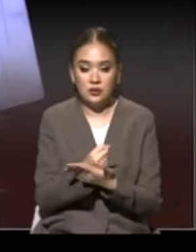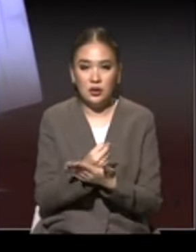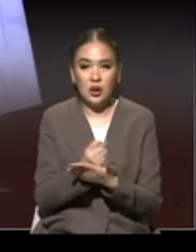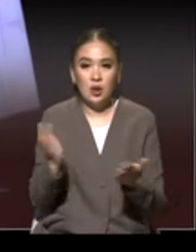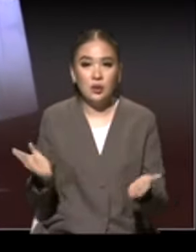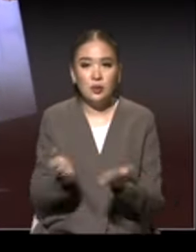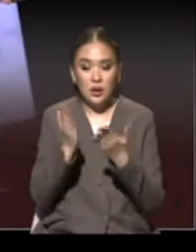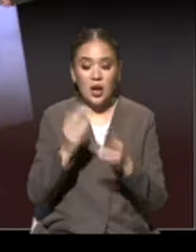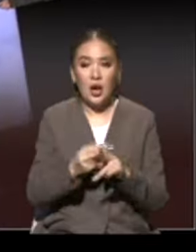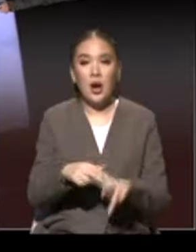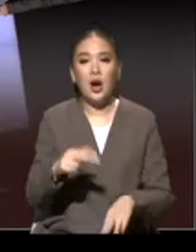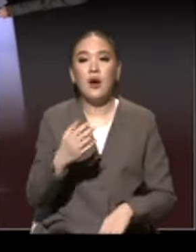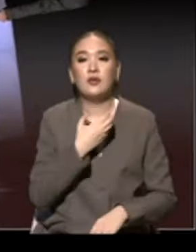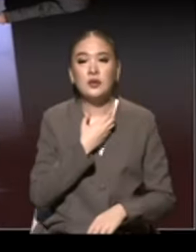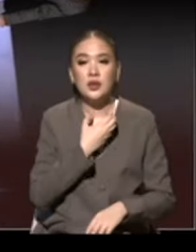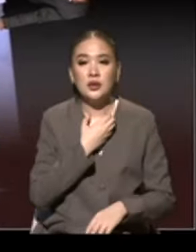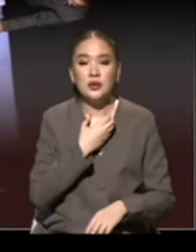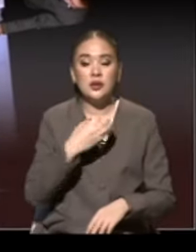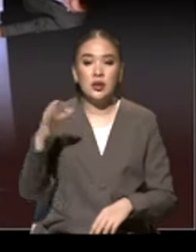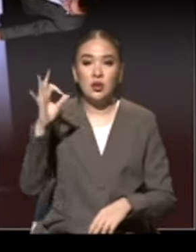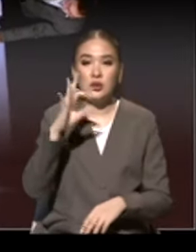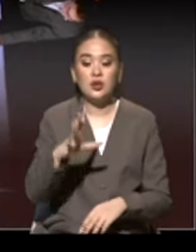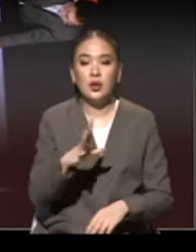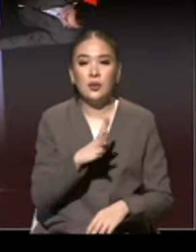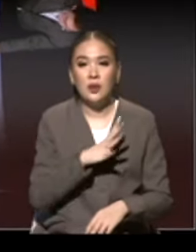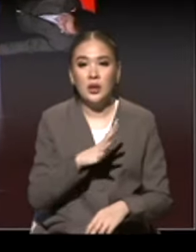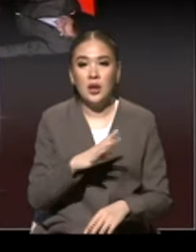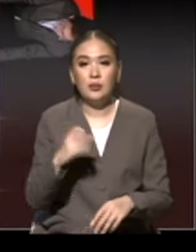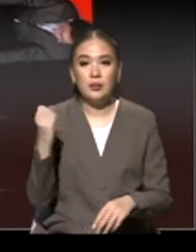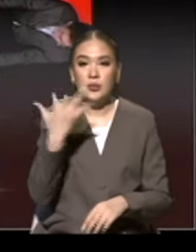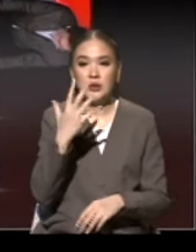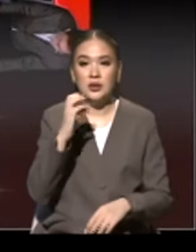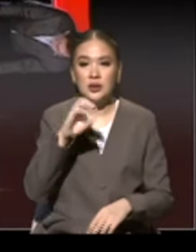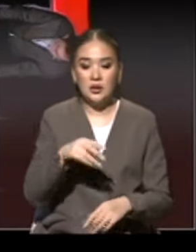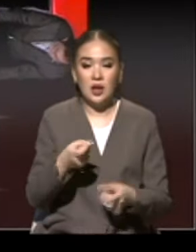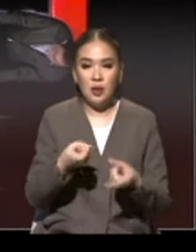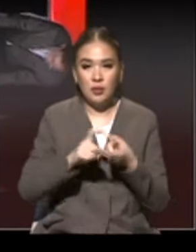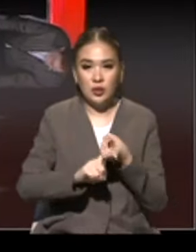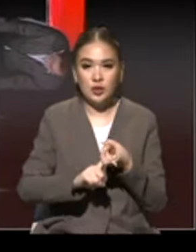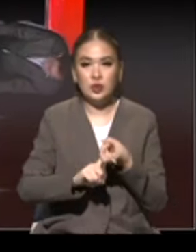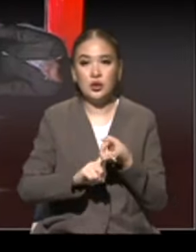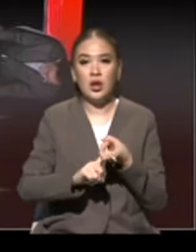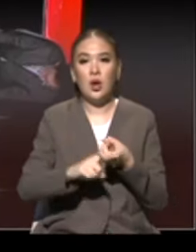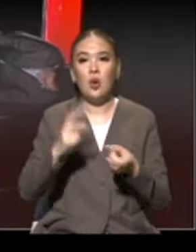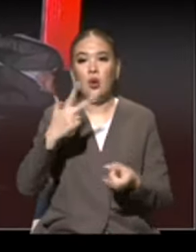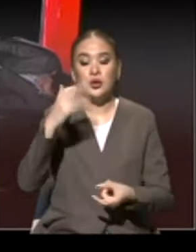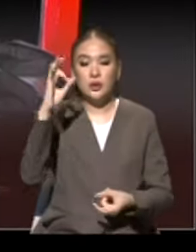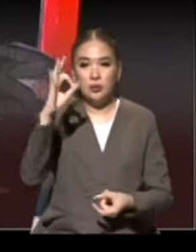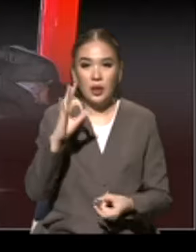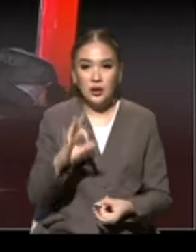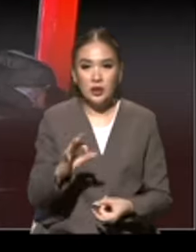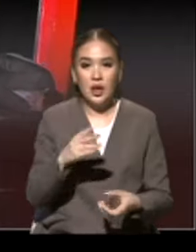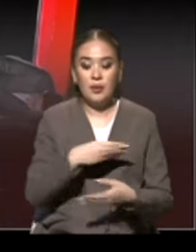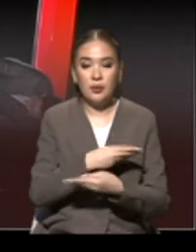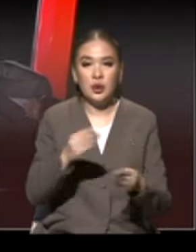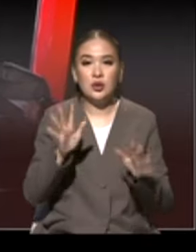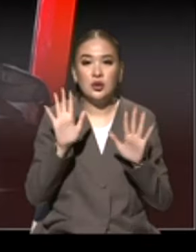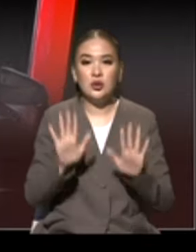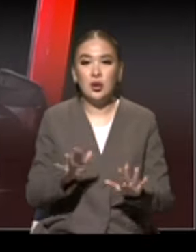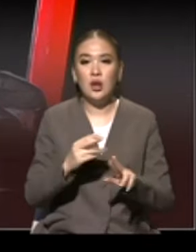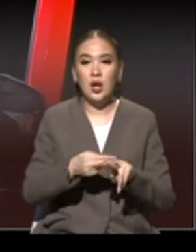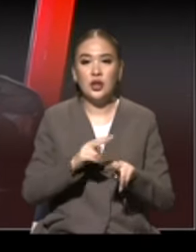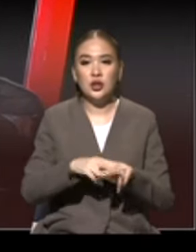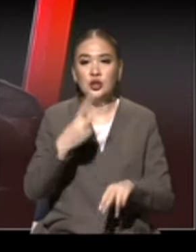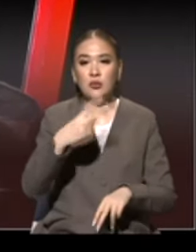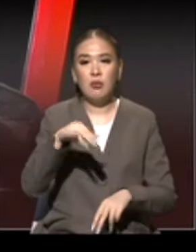аванс мәселесінде мемлекеттік сатып алу туралы заңның 5-ші бабында 30% жаңағы аванс беріледі, тек қана 20